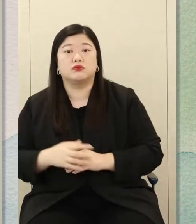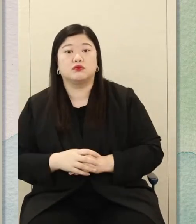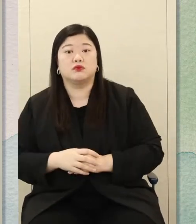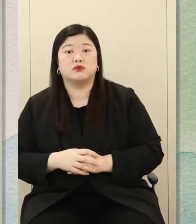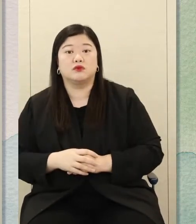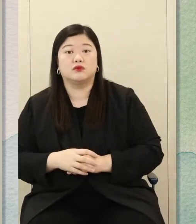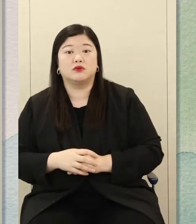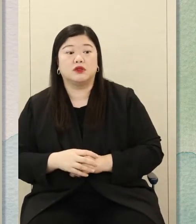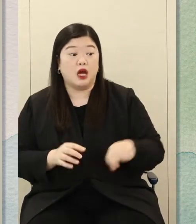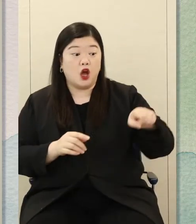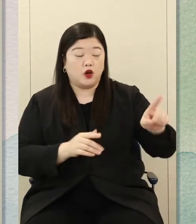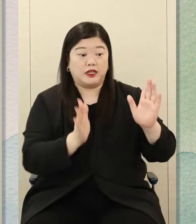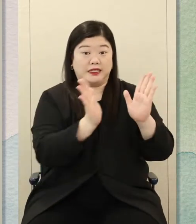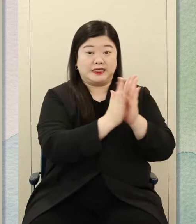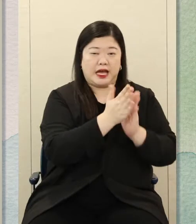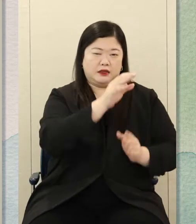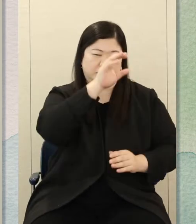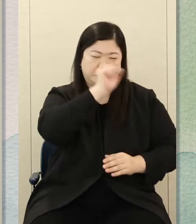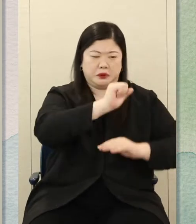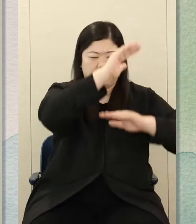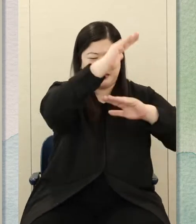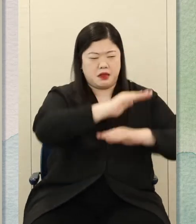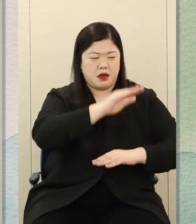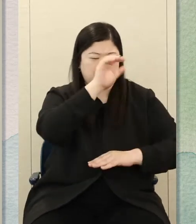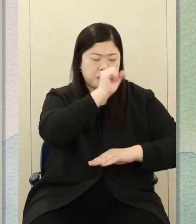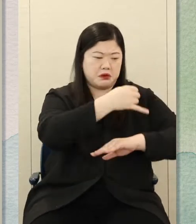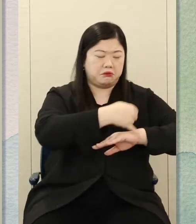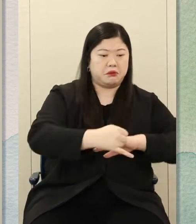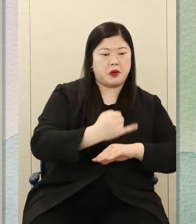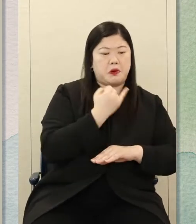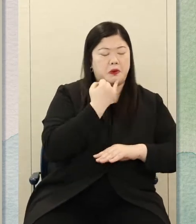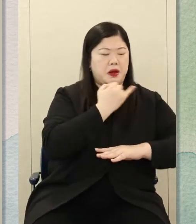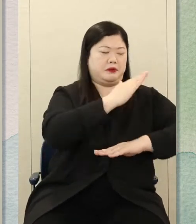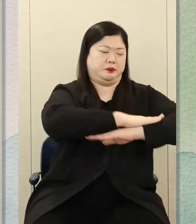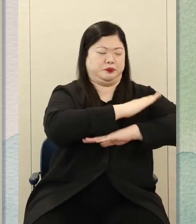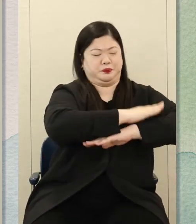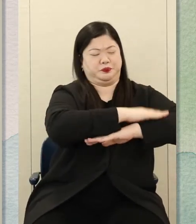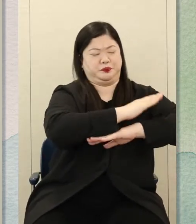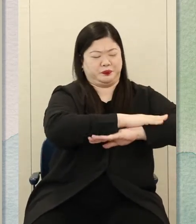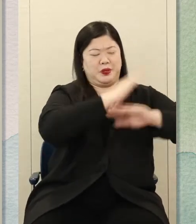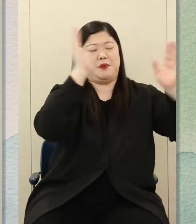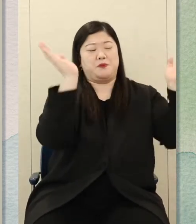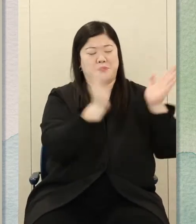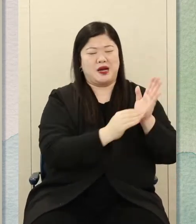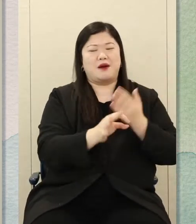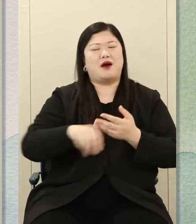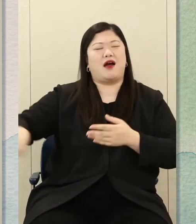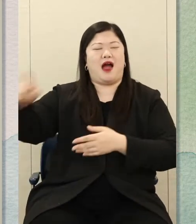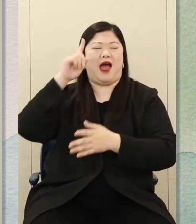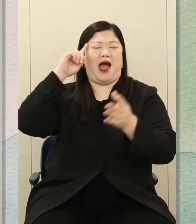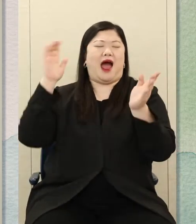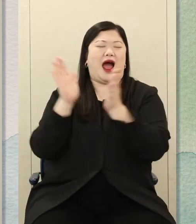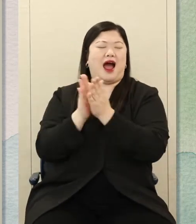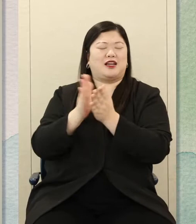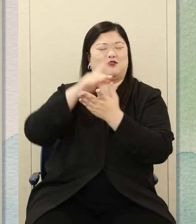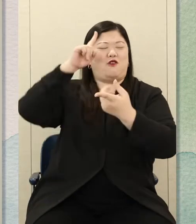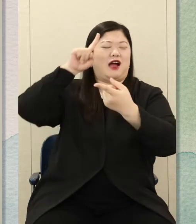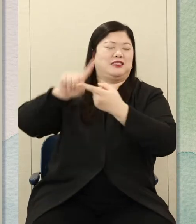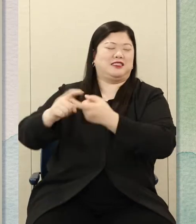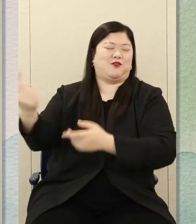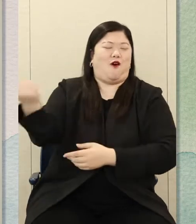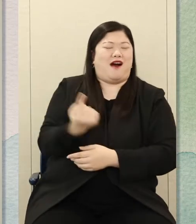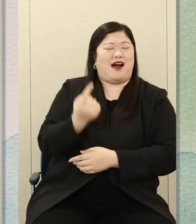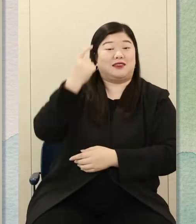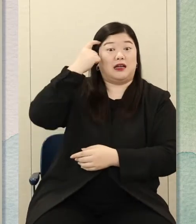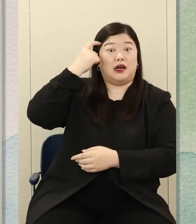만들면 반드시 독자가 있다. 좋은 책을 만들면, 예, 읽어줄 사람이 있을 거야. 그리고 알아줄 사람이 있을 거야. 이게 이제 출판사 사람들의